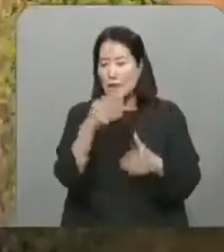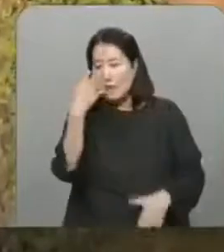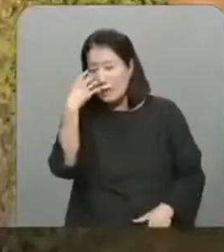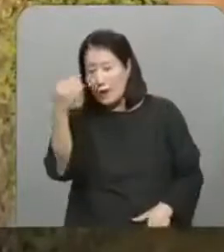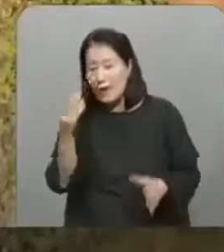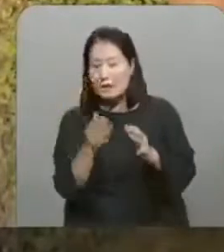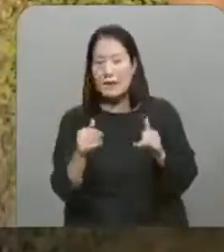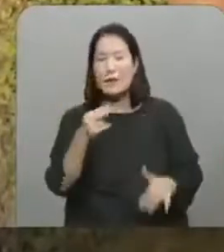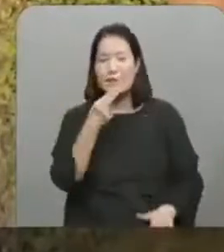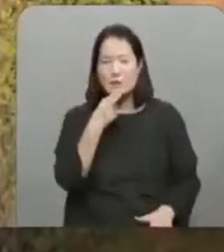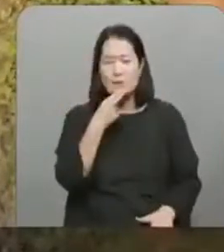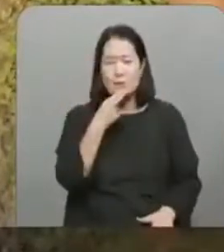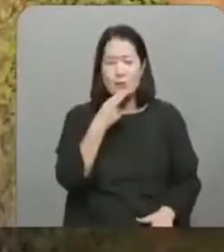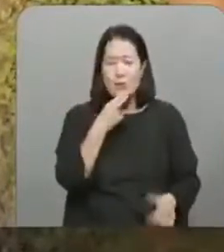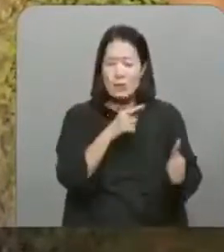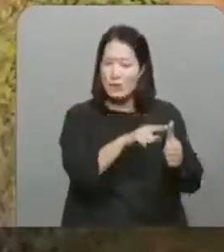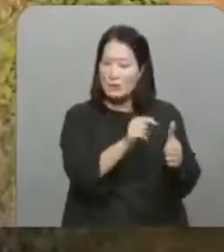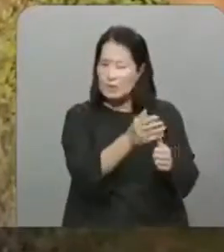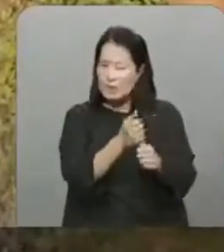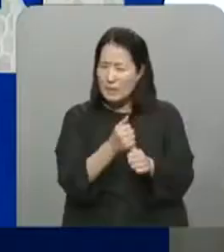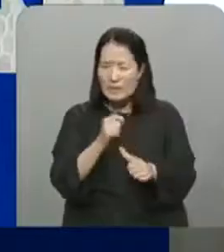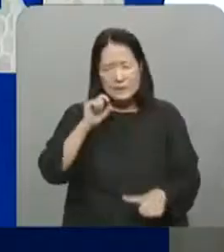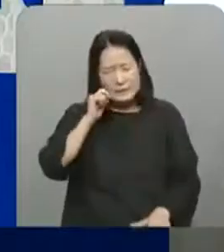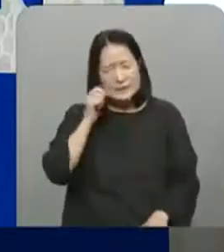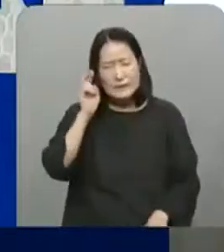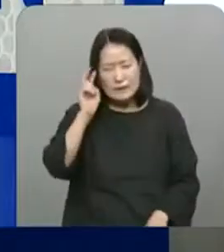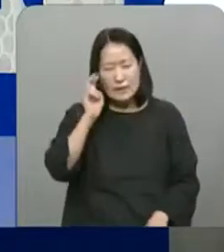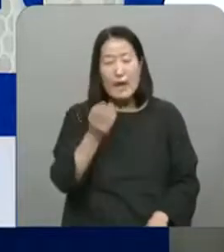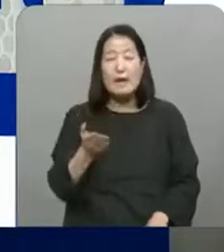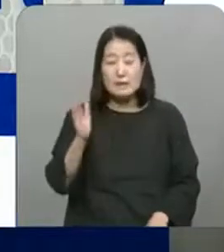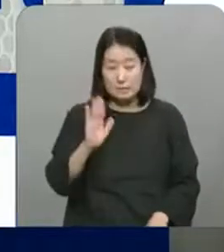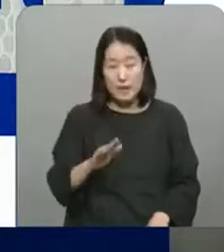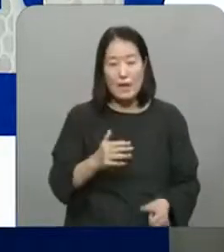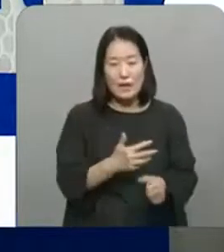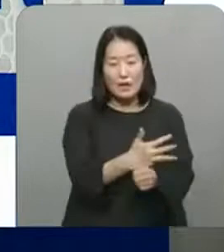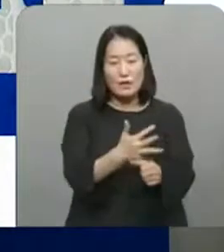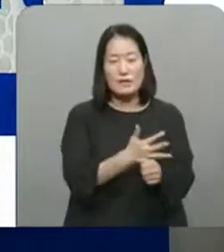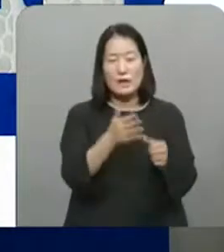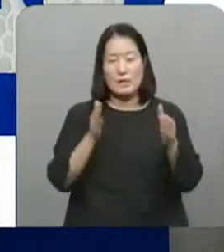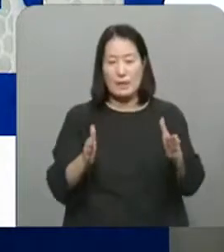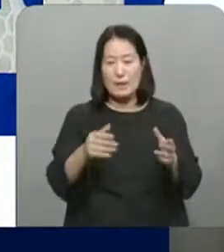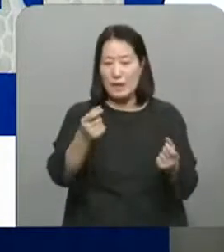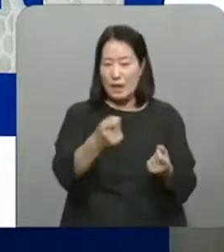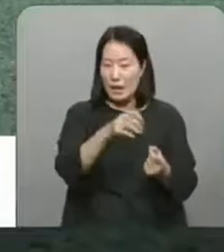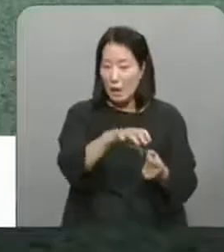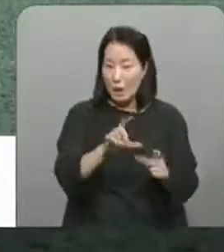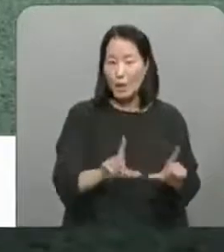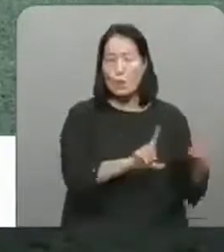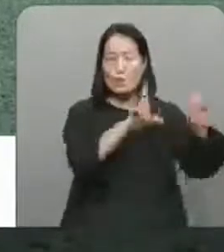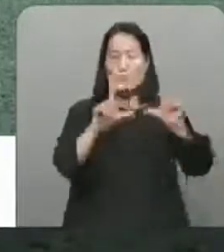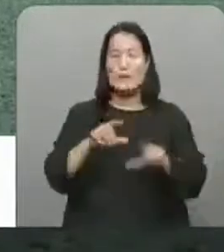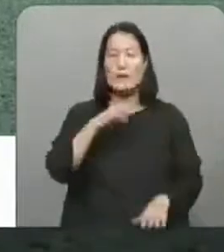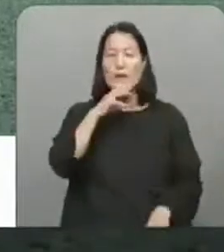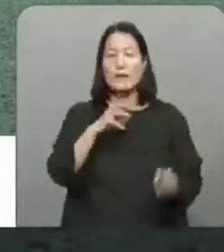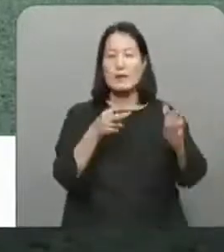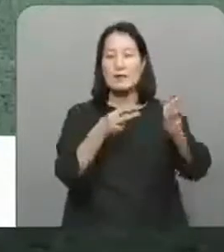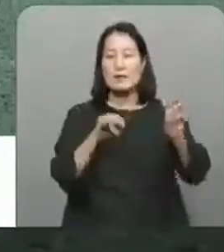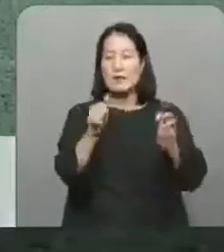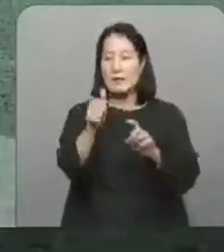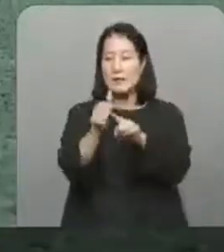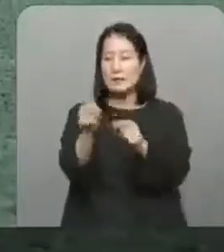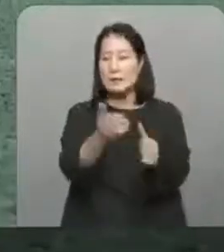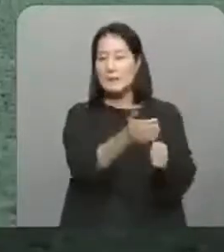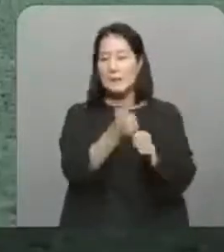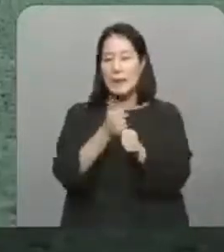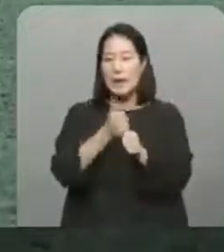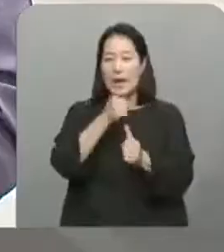검거에 어려움이 예상됐습니다. 하지만 경찰은 범행 8시간여 만에 인근에 사는 30대 남성을 붙잡아 범행을